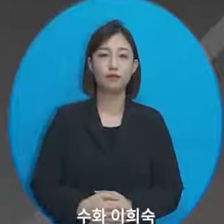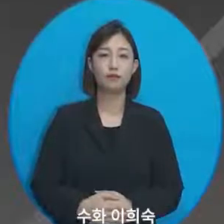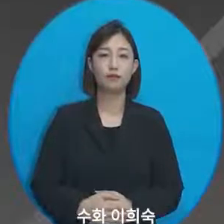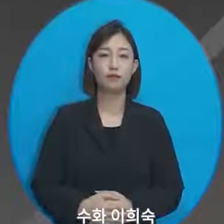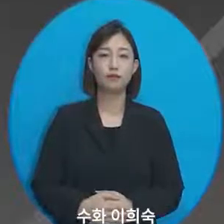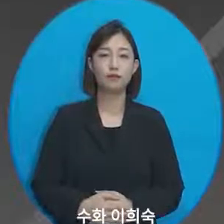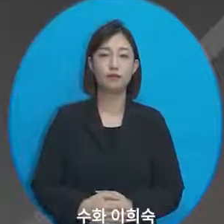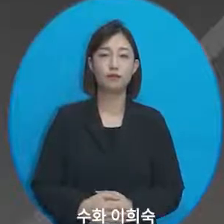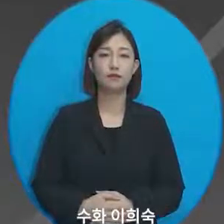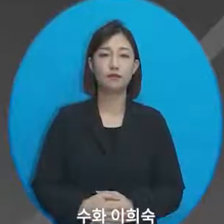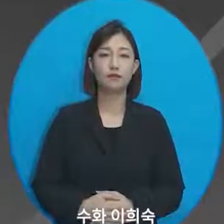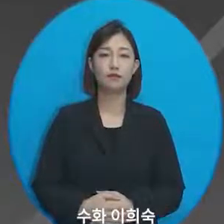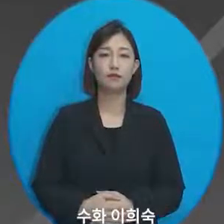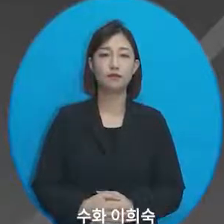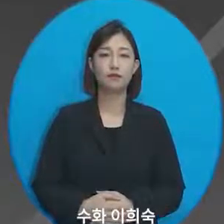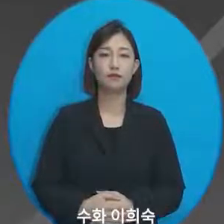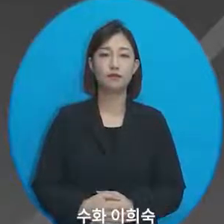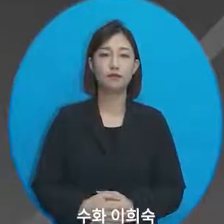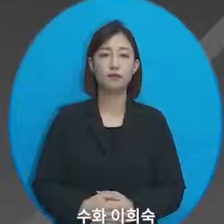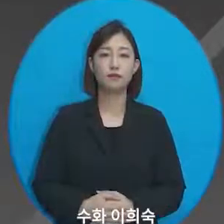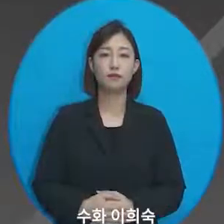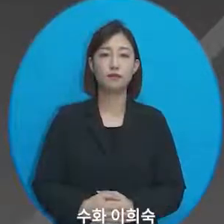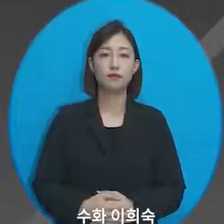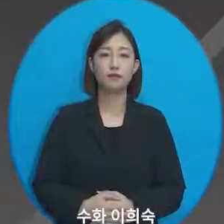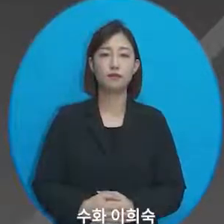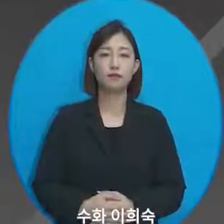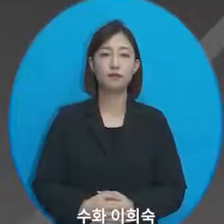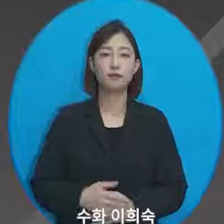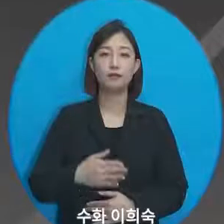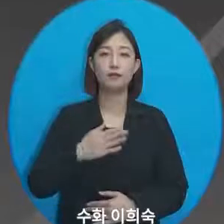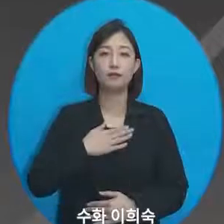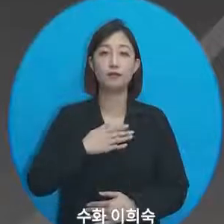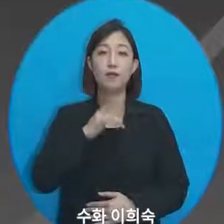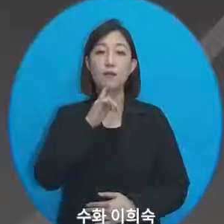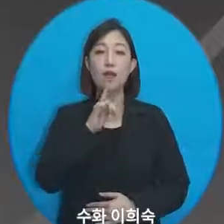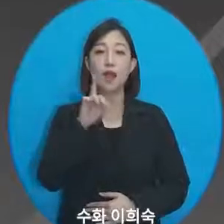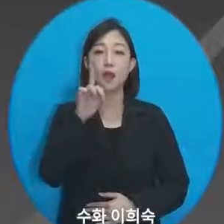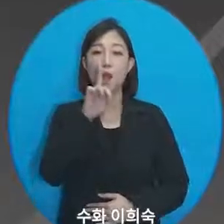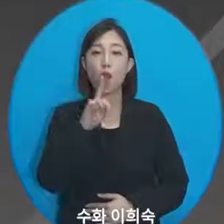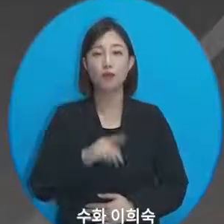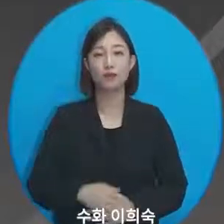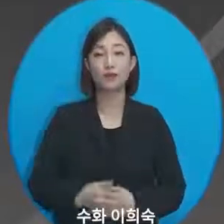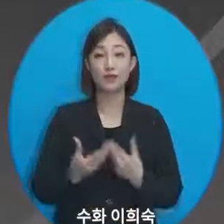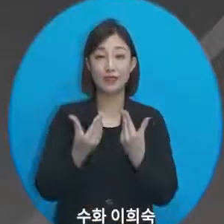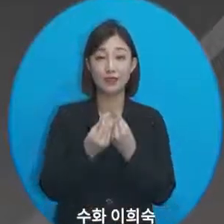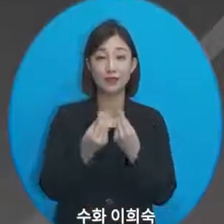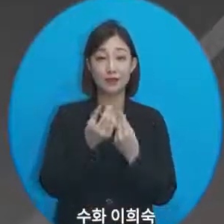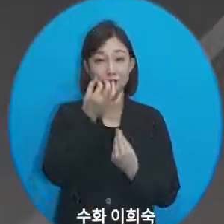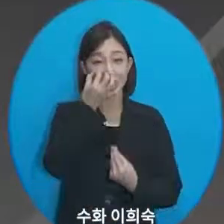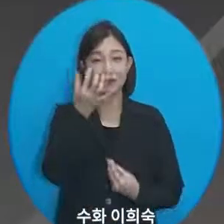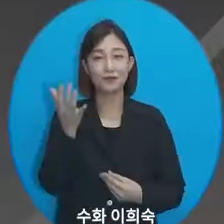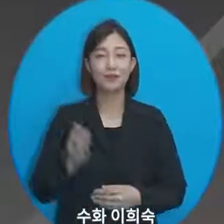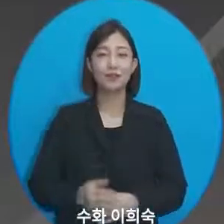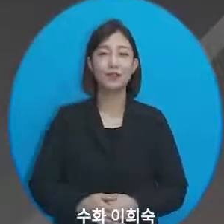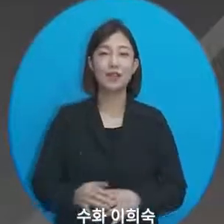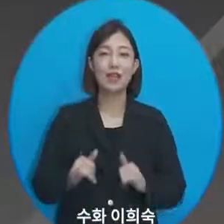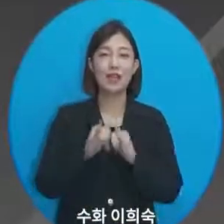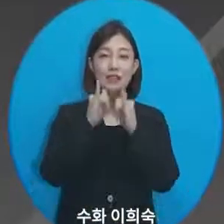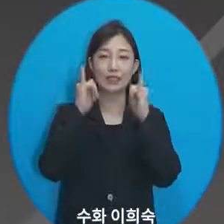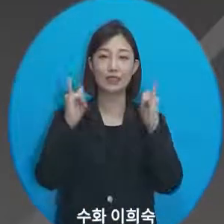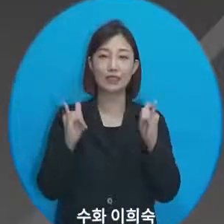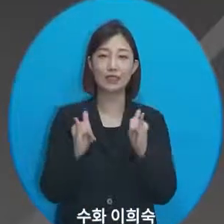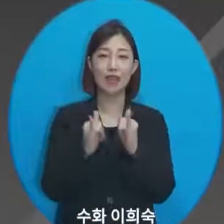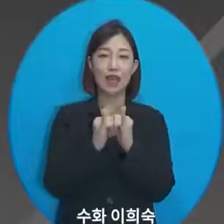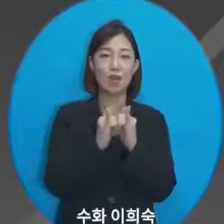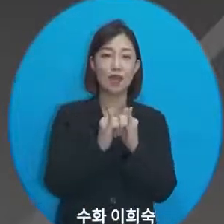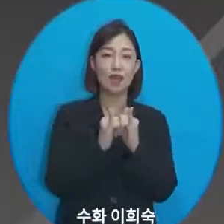그 말을 이 화면으로 짧게 소개를 하게 되면 사회 구성원들이